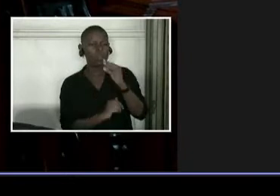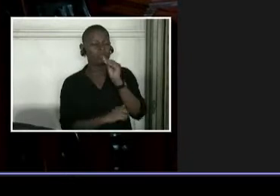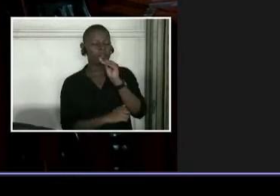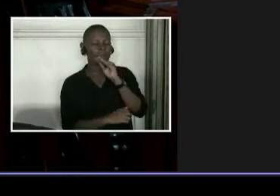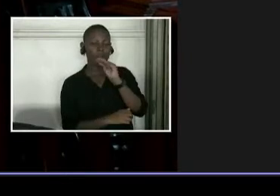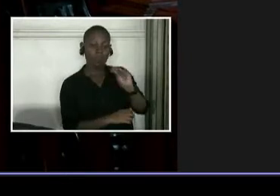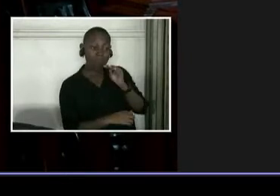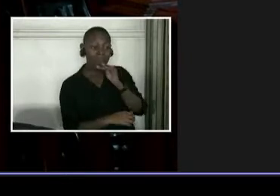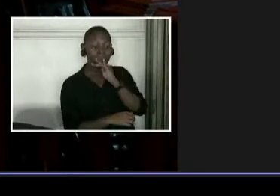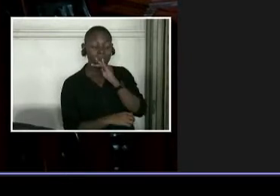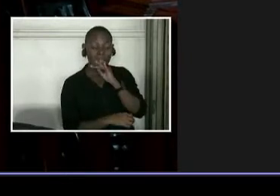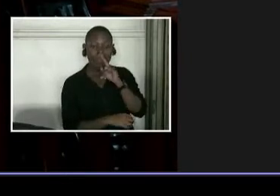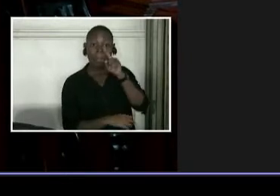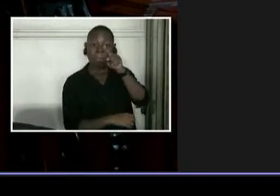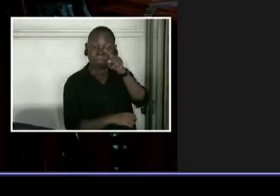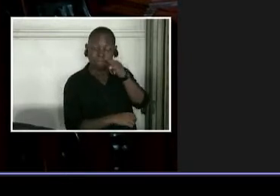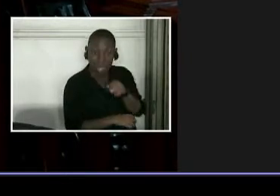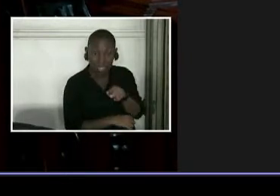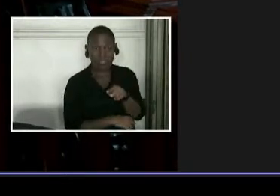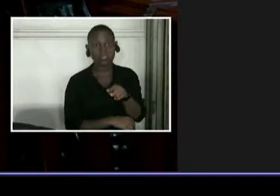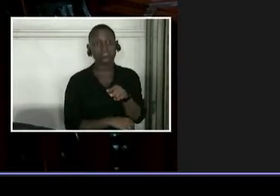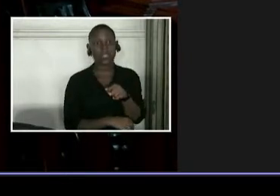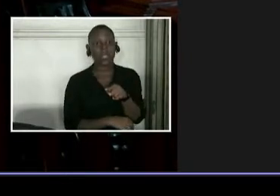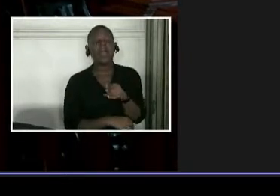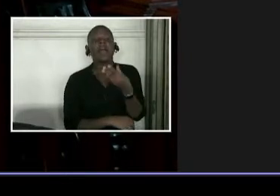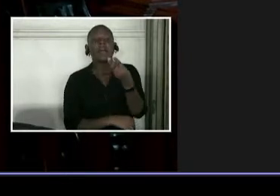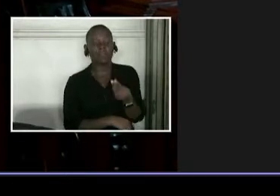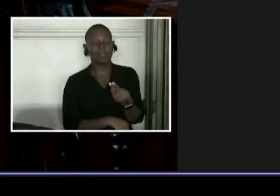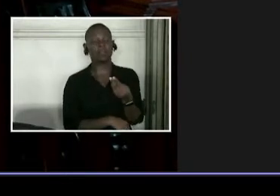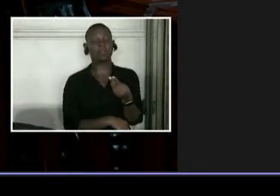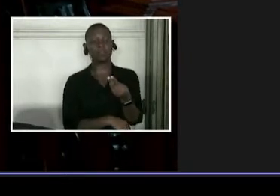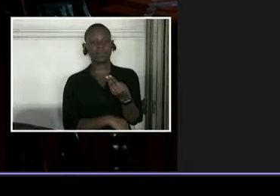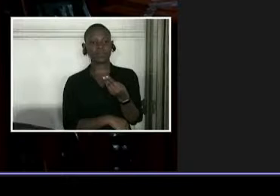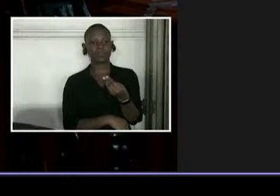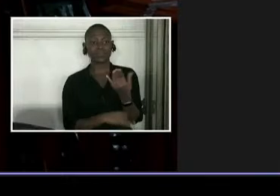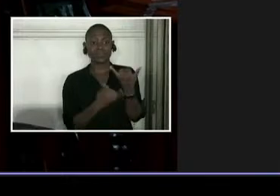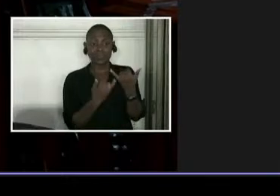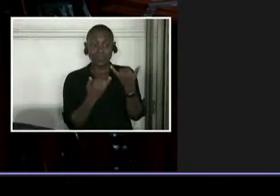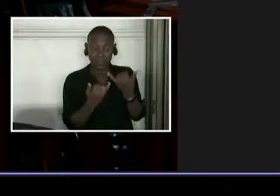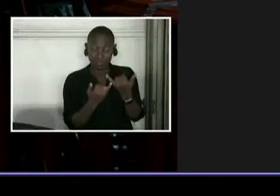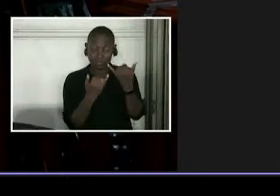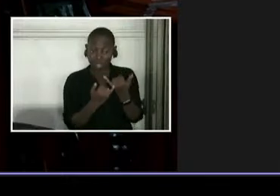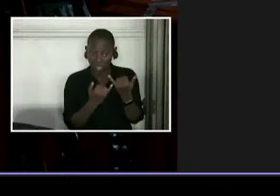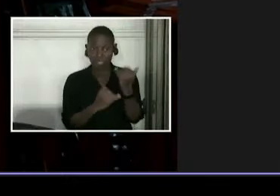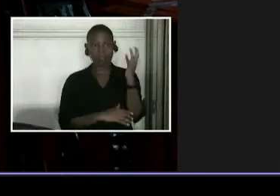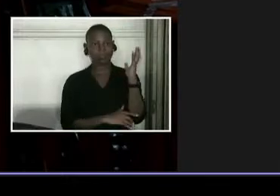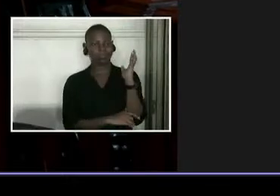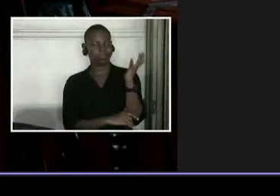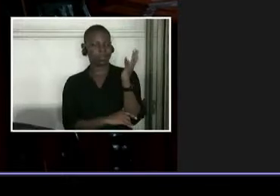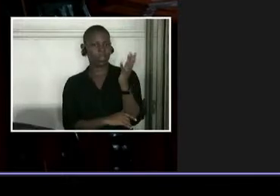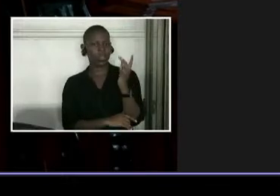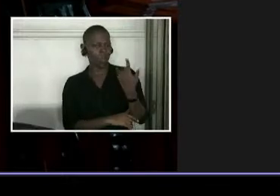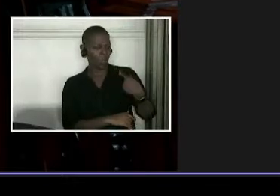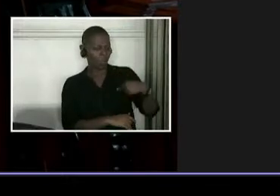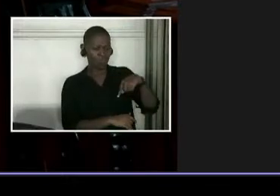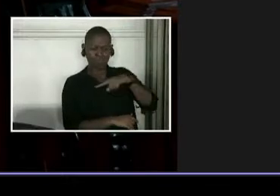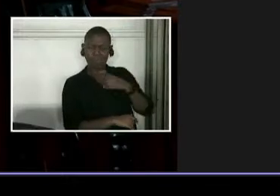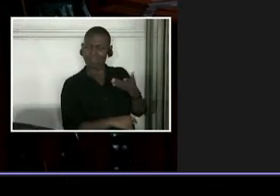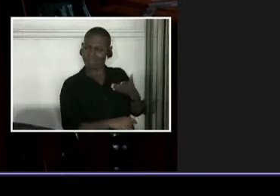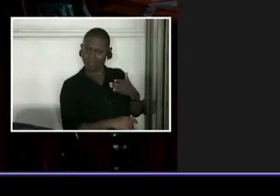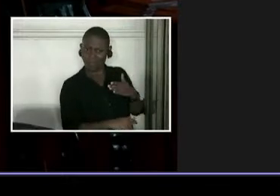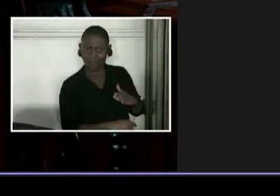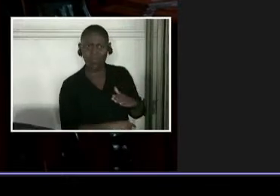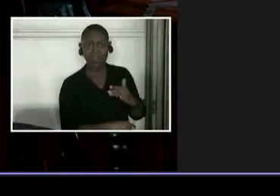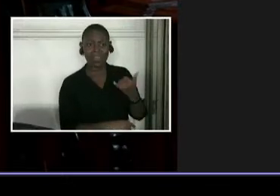balenhlangano ukuze le nkulumo yanamhlanje ibe nesisindo. Sivumelene ukuthi sizosebenzisana ukuletha idingo kubahlali bonke, ikakhulukazi